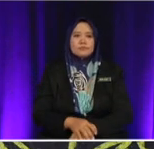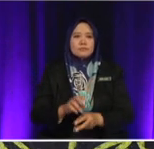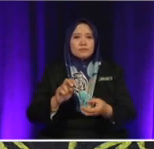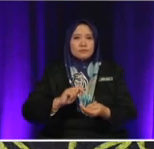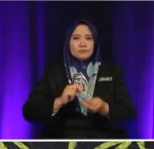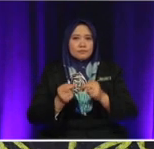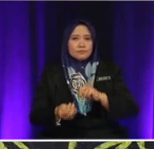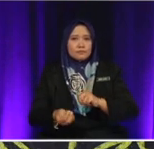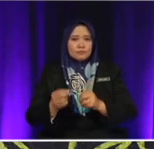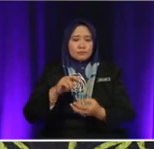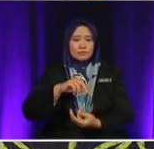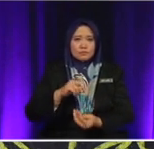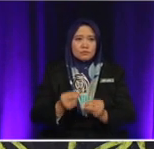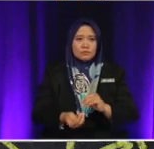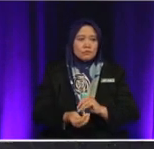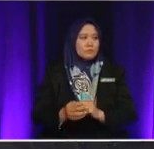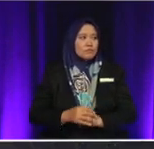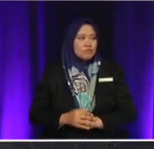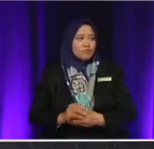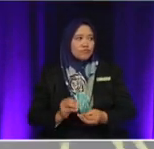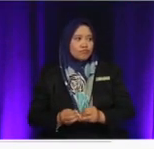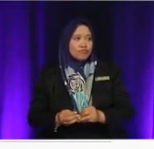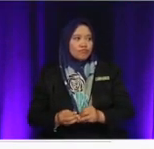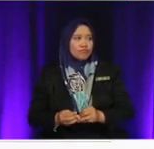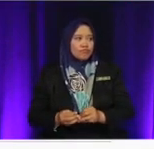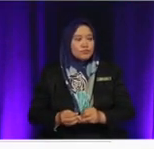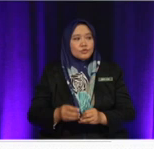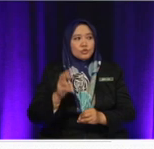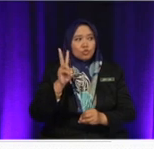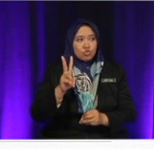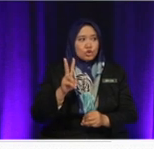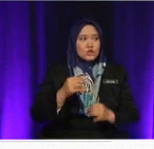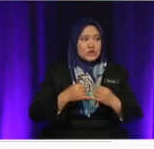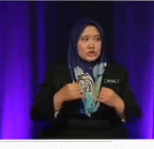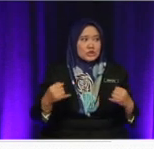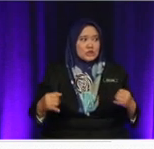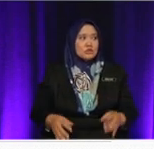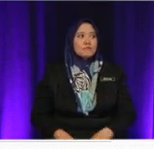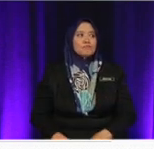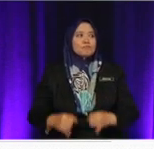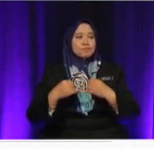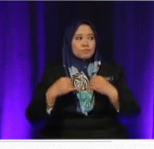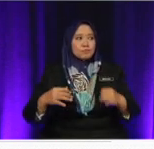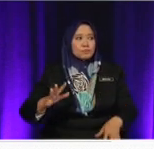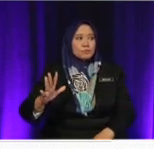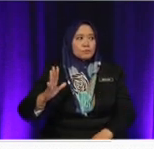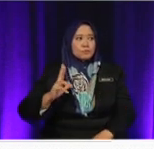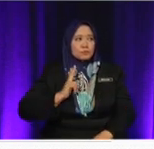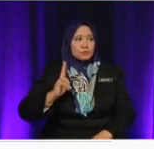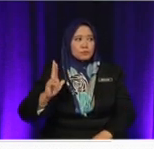Terdapat dua jenis jaringan iaitu jaringan rasmi dan jaringan tak rasmi. So,